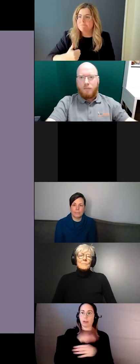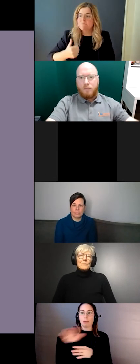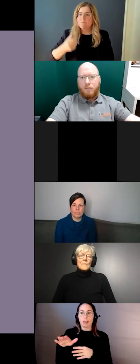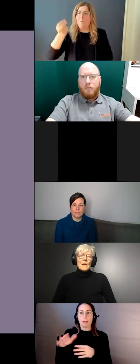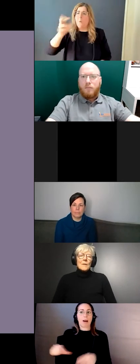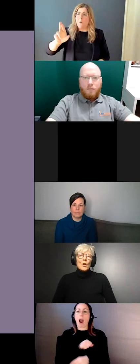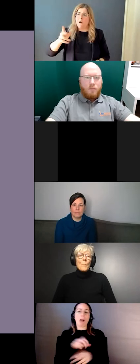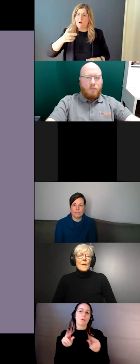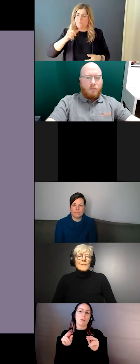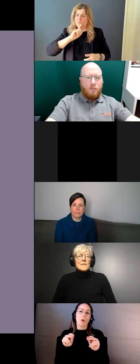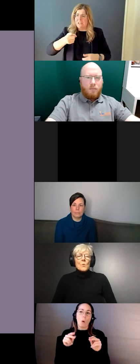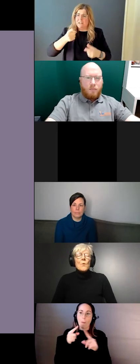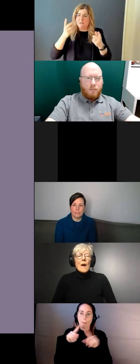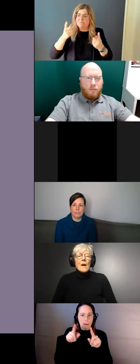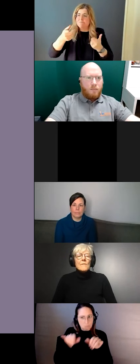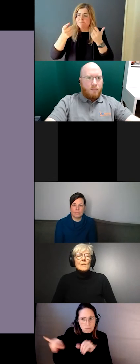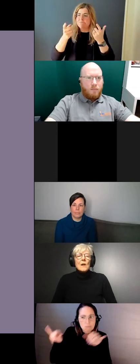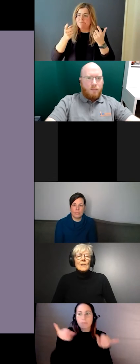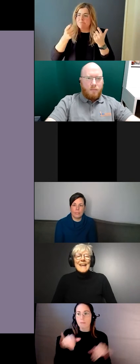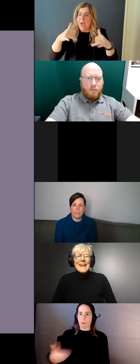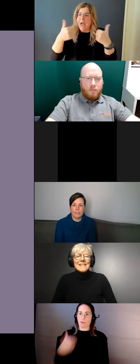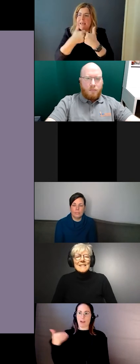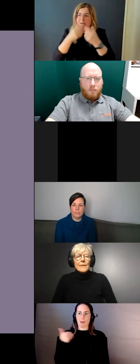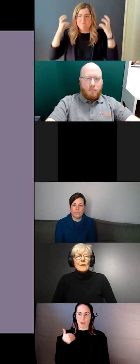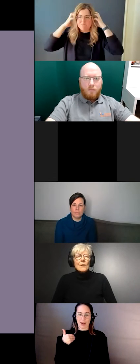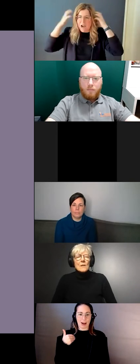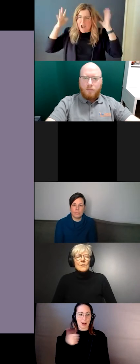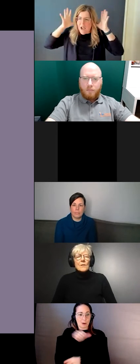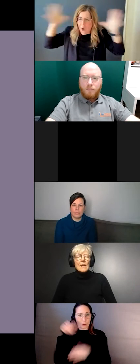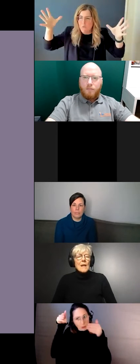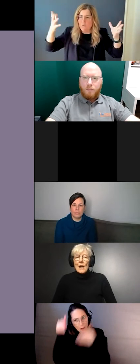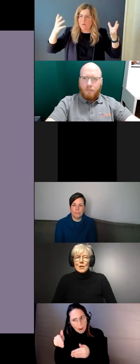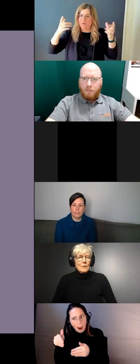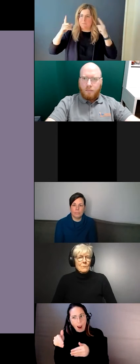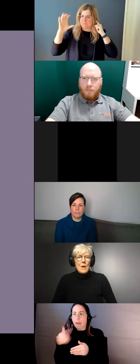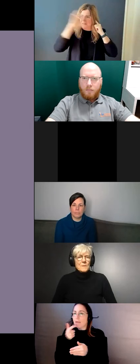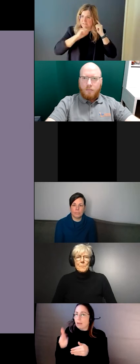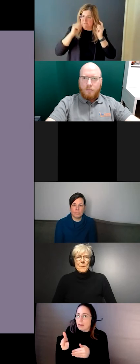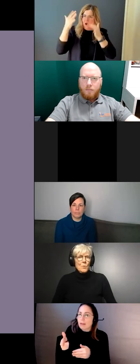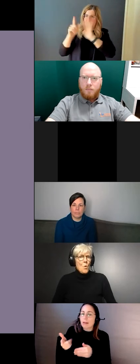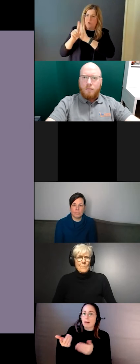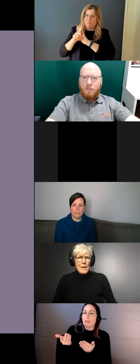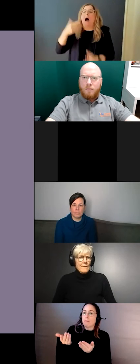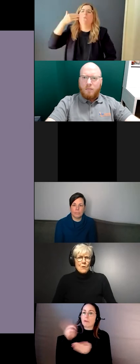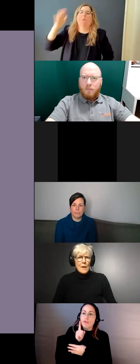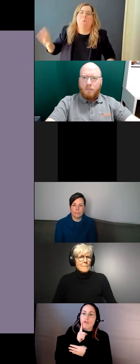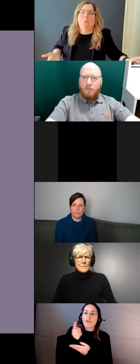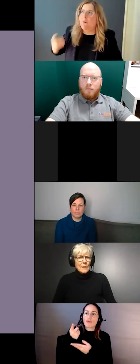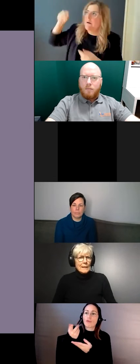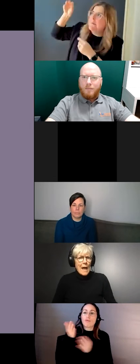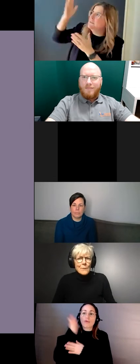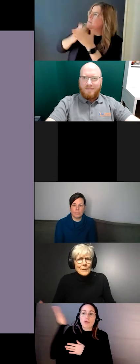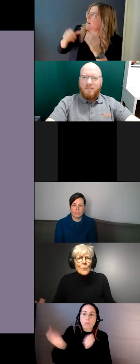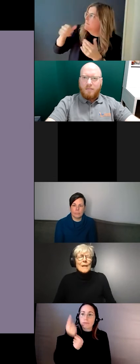le monde. Donc, pas seulement ceux qui ont une surdité plus tard dans la vie.